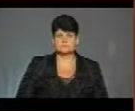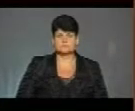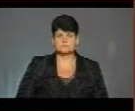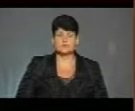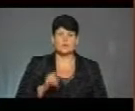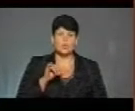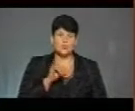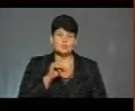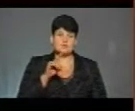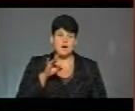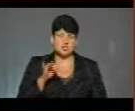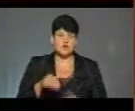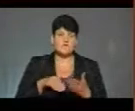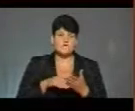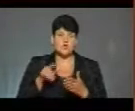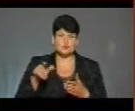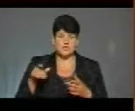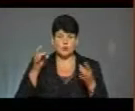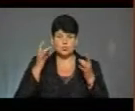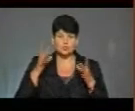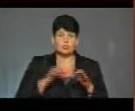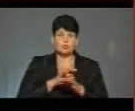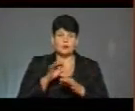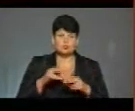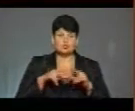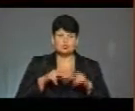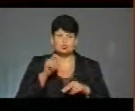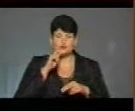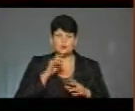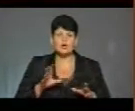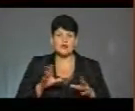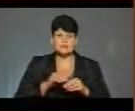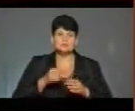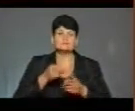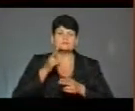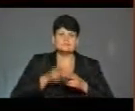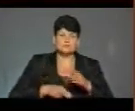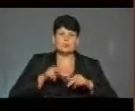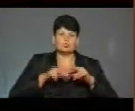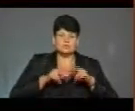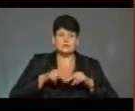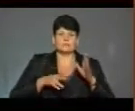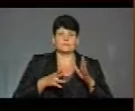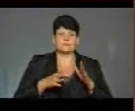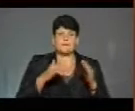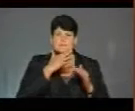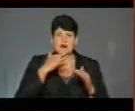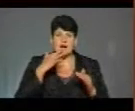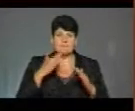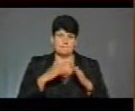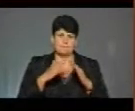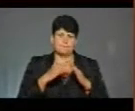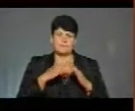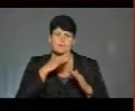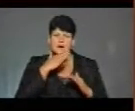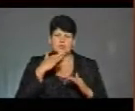У Збаражі волонтери культурно-освітнього проєкту «Будуємо Україну разом» добудовують будинок багатодітної сім'ї та завершують